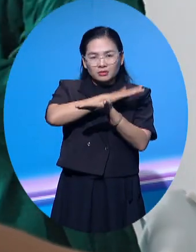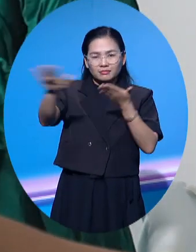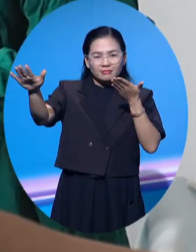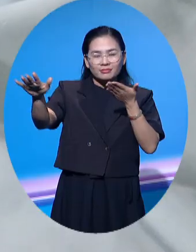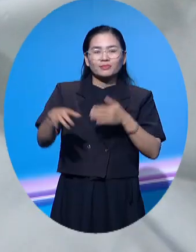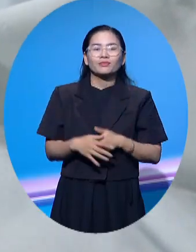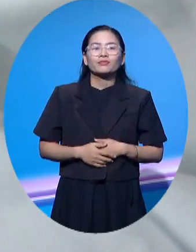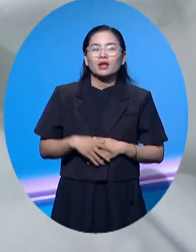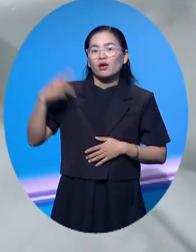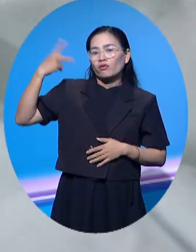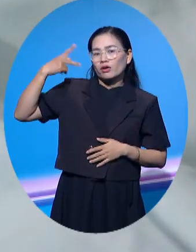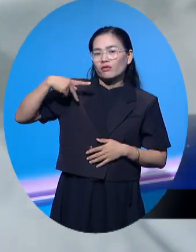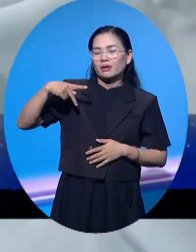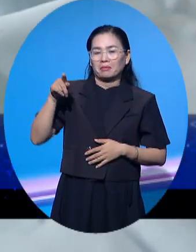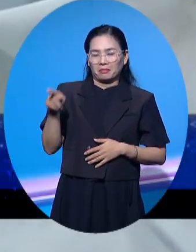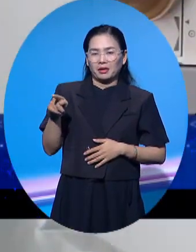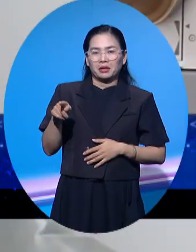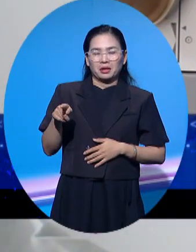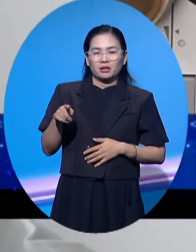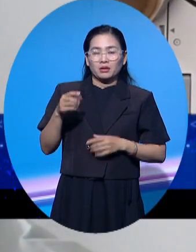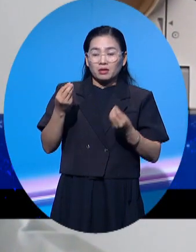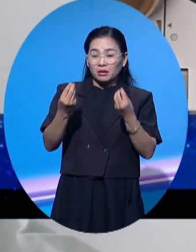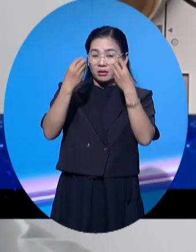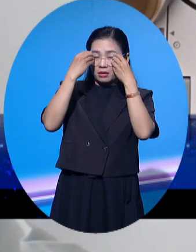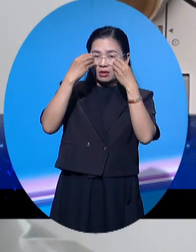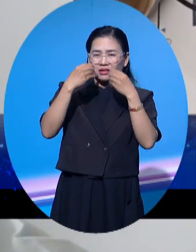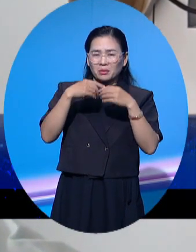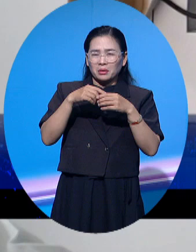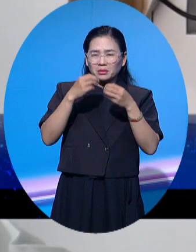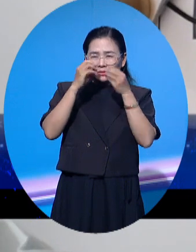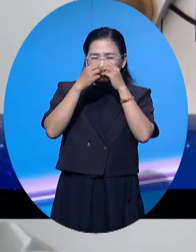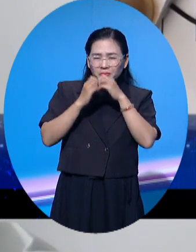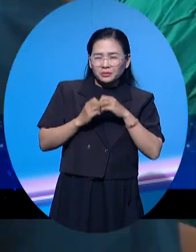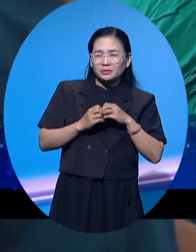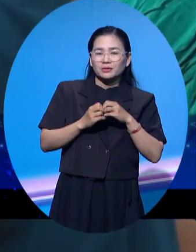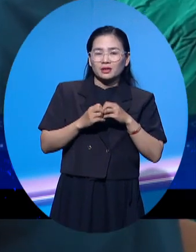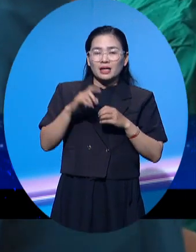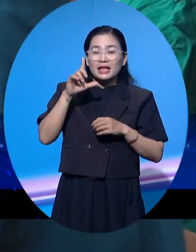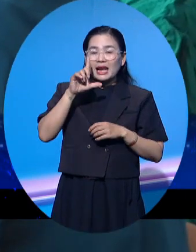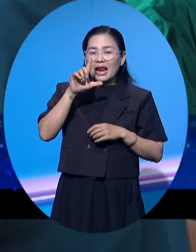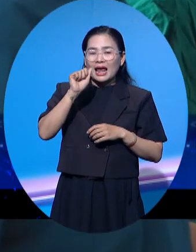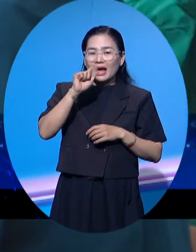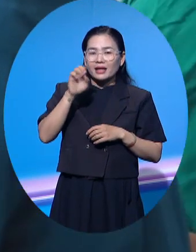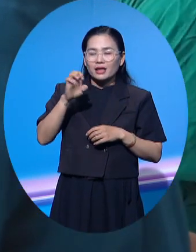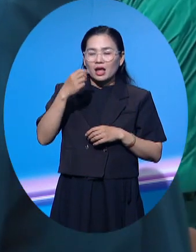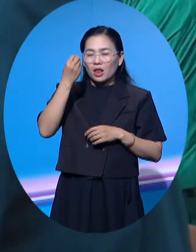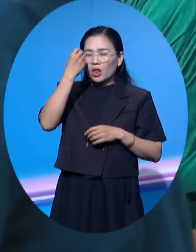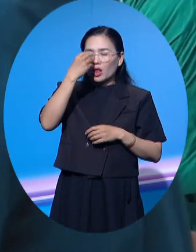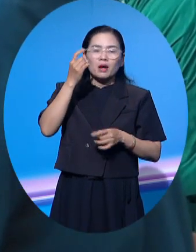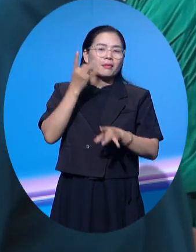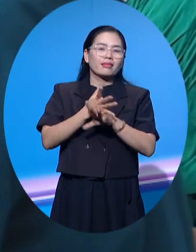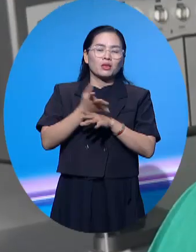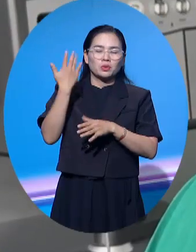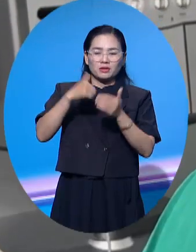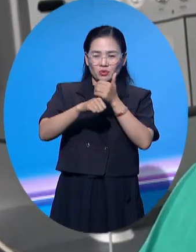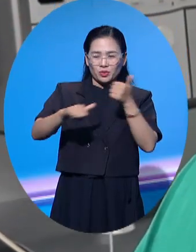Phakic ICL là phương pháp phẫu thuật đặt thấu kính nội nhãn để điều trị tật khúc xạ không dùng tia laser để xóa cận như các phương pháp